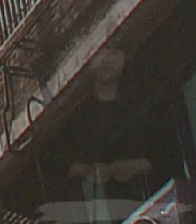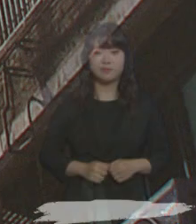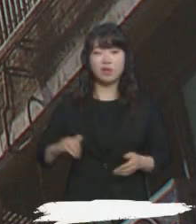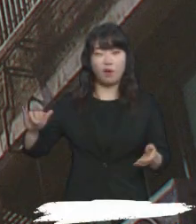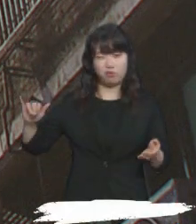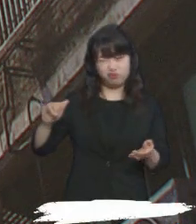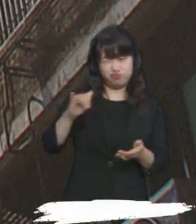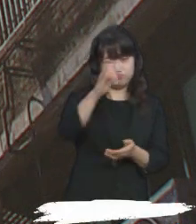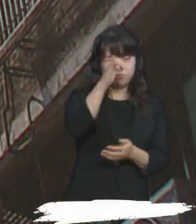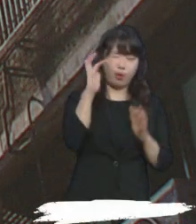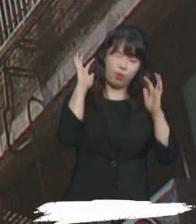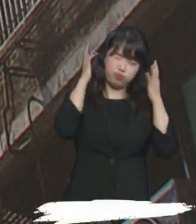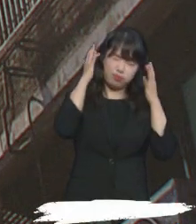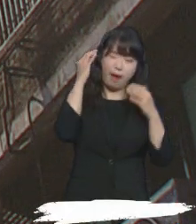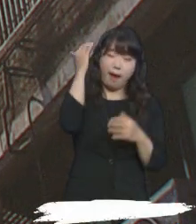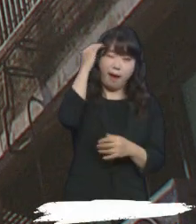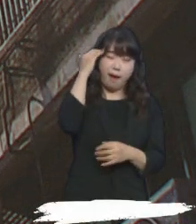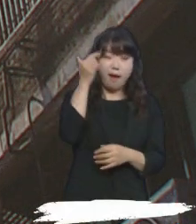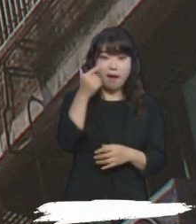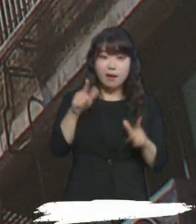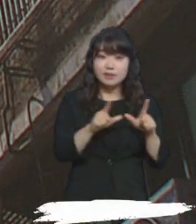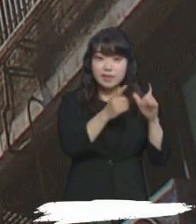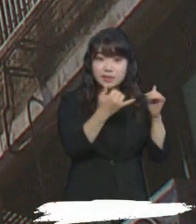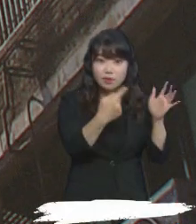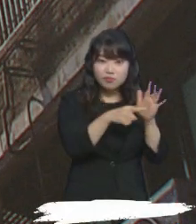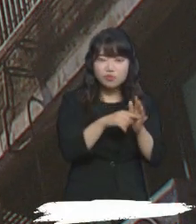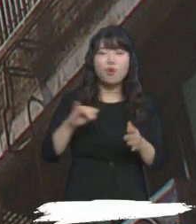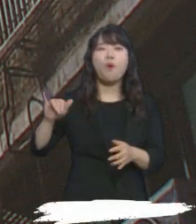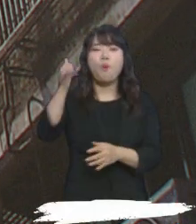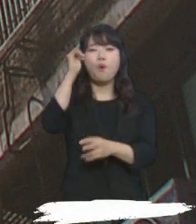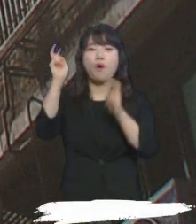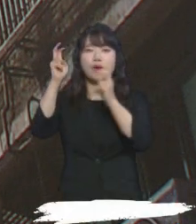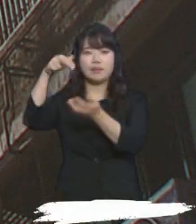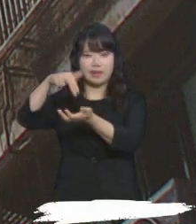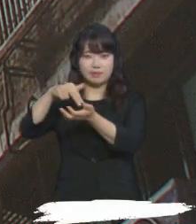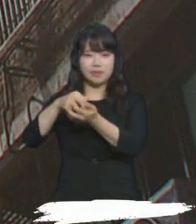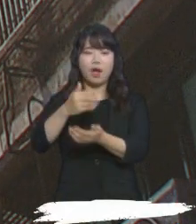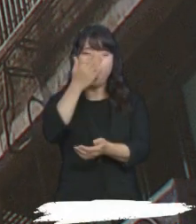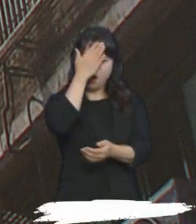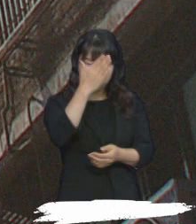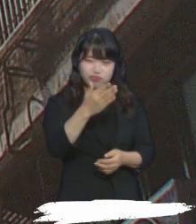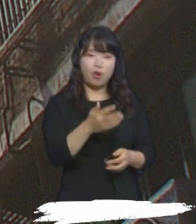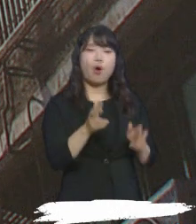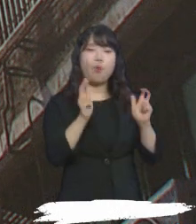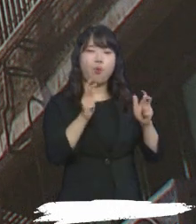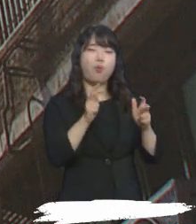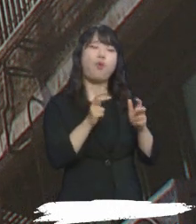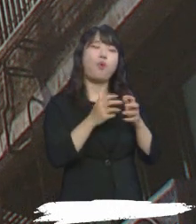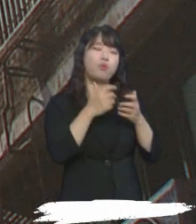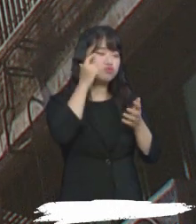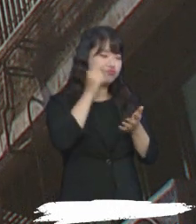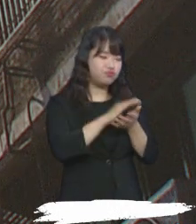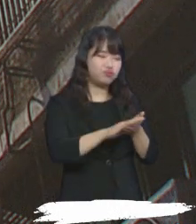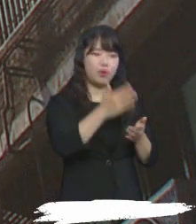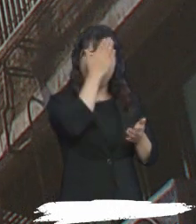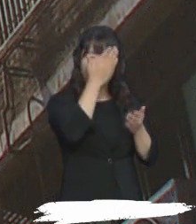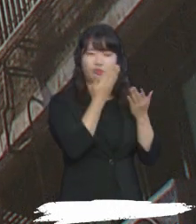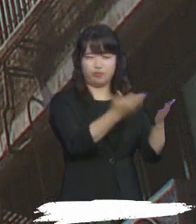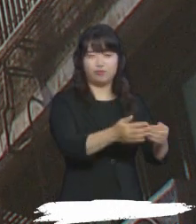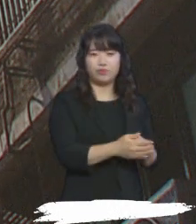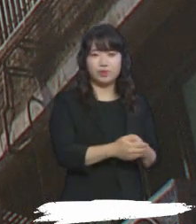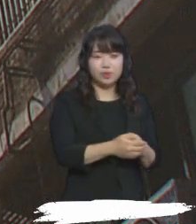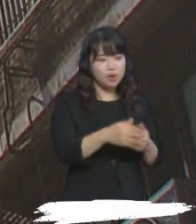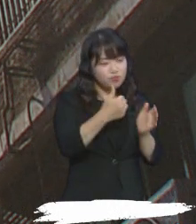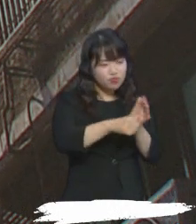항공기 소음 피해를 겪고 있는 주민을 위해 공항공사가 무료로 직접 에어컨을 설치해주고 있는데 제품 선택과 설치 시기